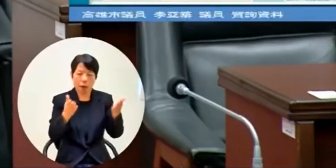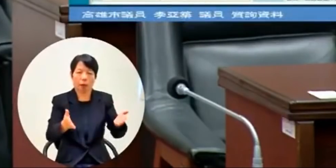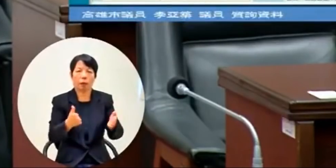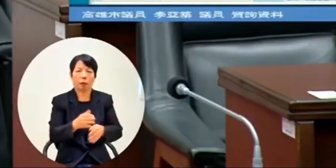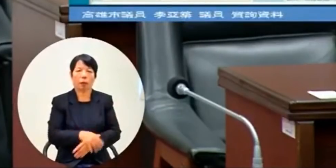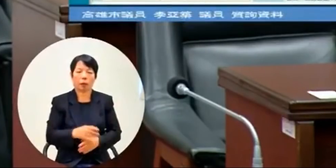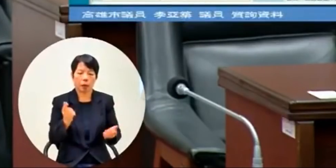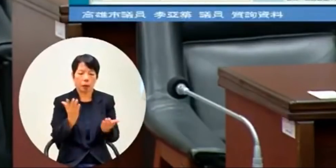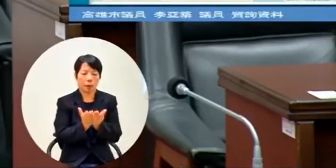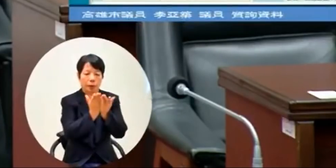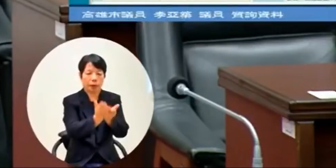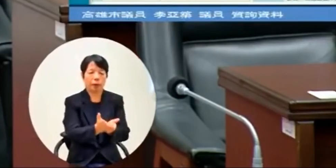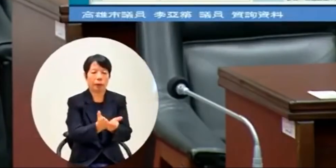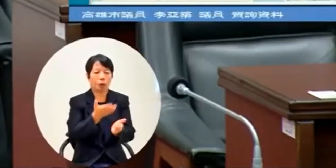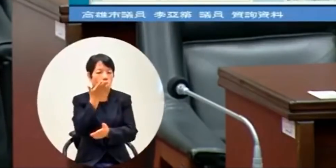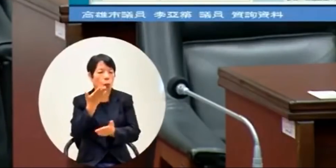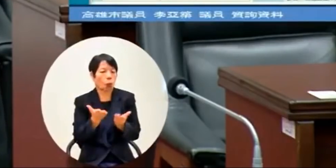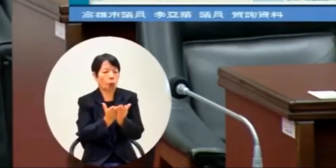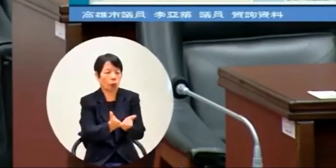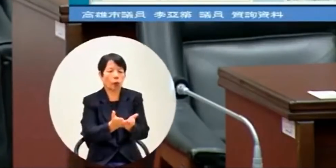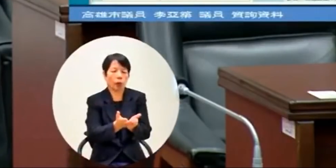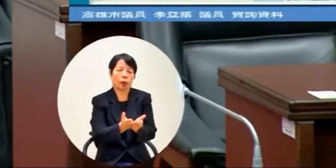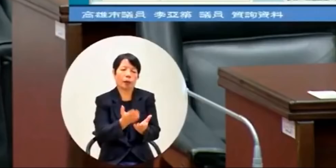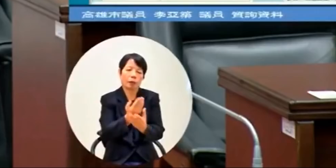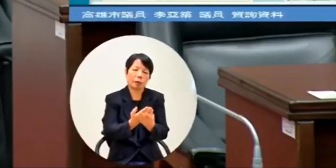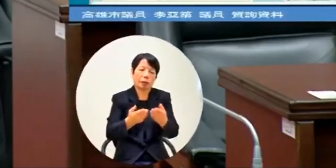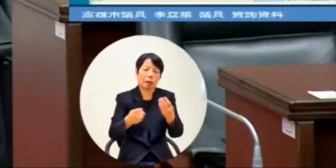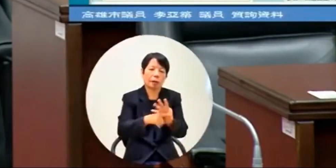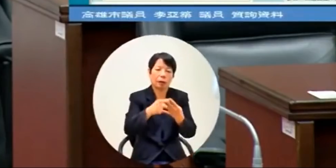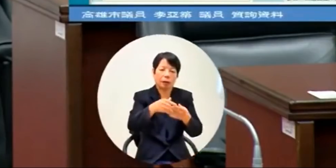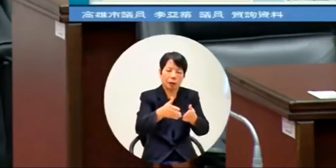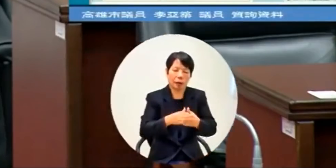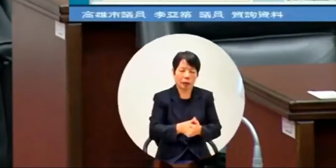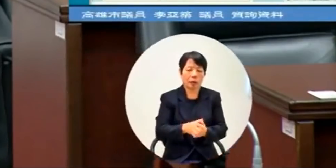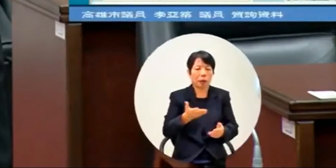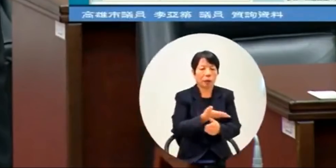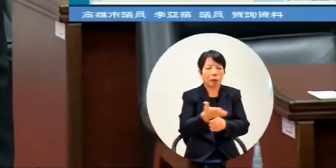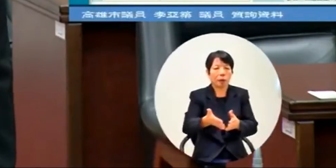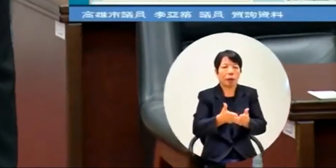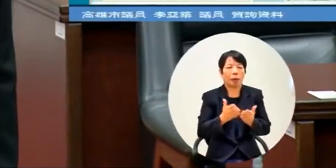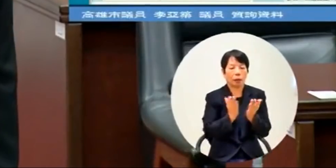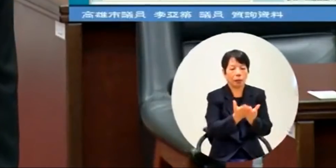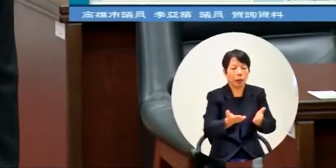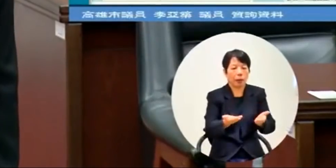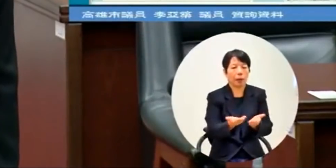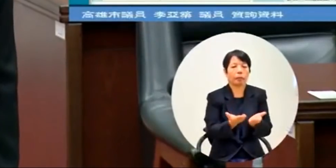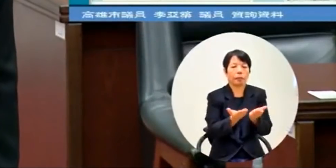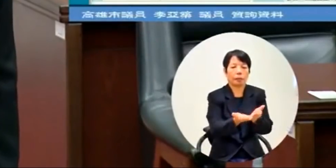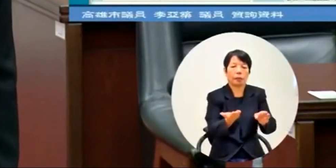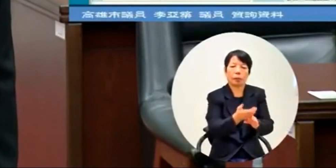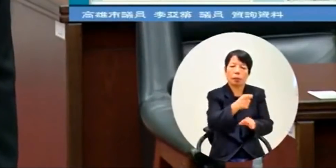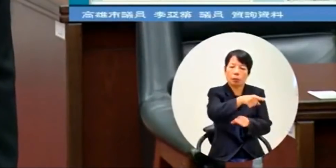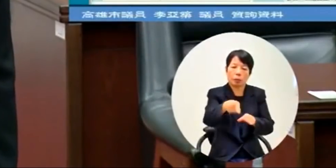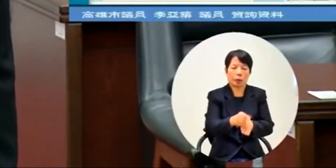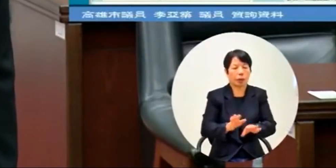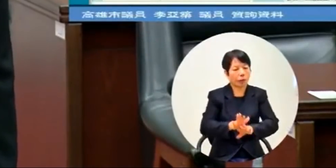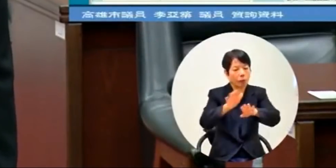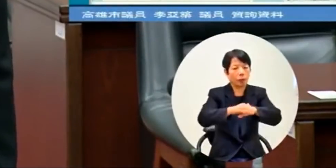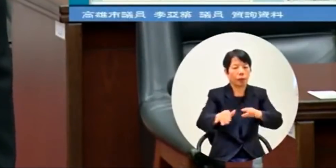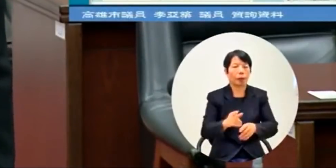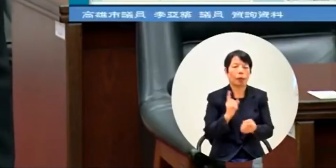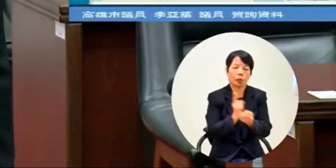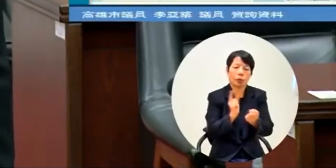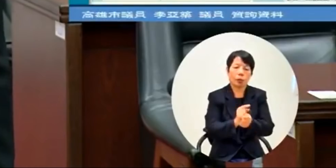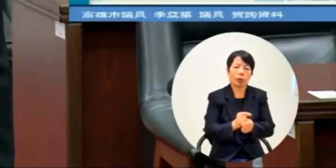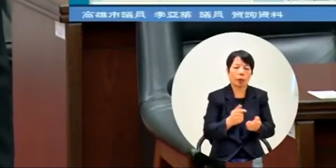的游艇产业了，那也可以带动我们茄萣前码头的发展。但是之后我们了解这个发展计划